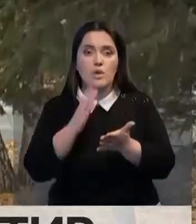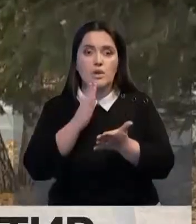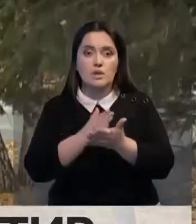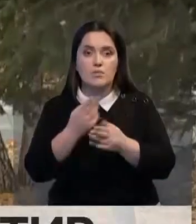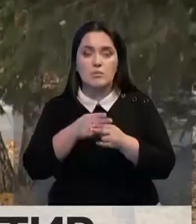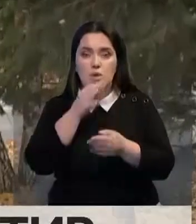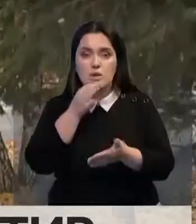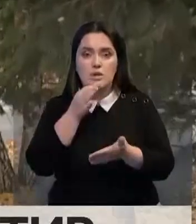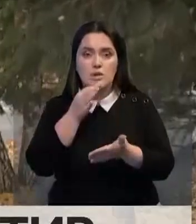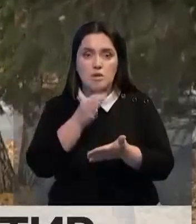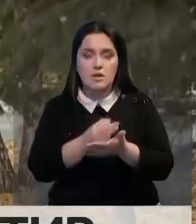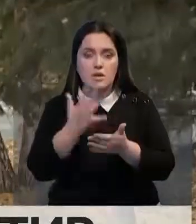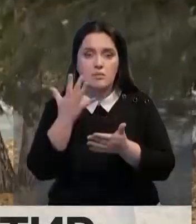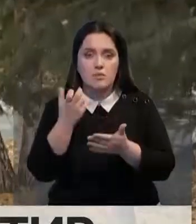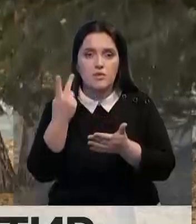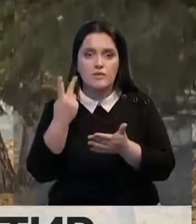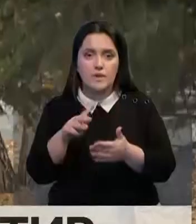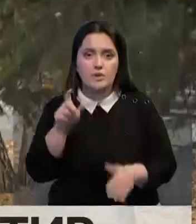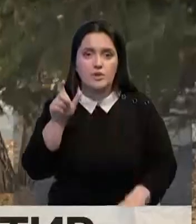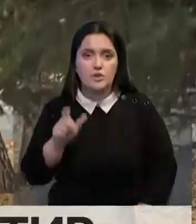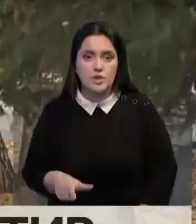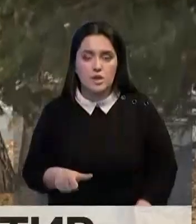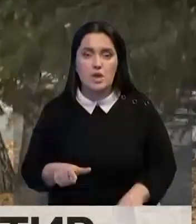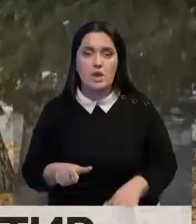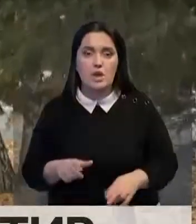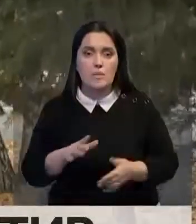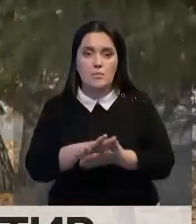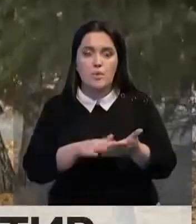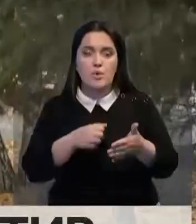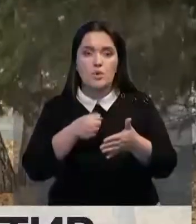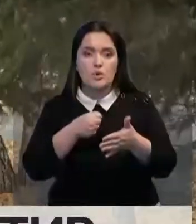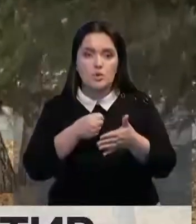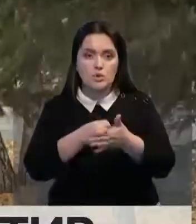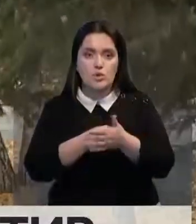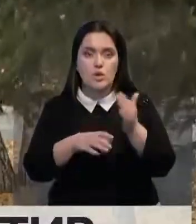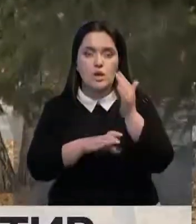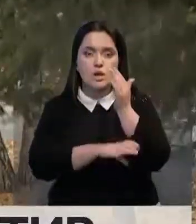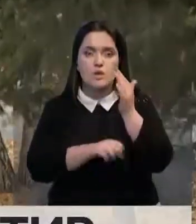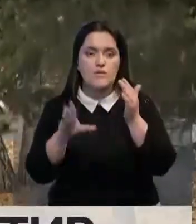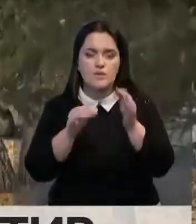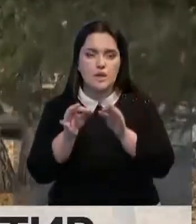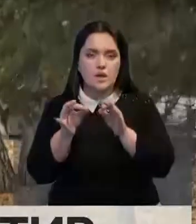административной ответственности 520 человек. Данные мероприятия продлятся до конца месяца во всех районах области.